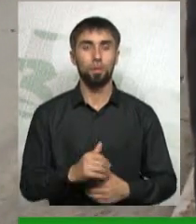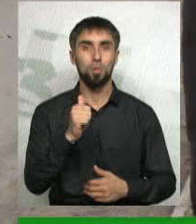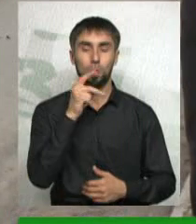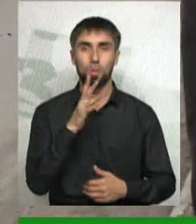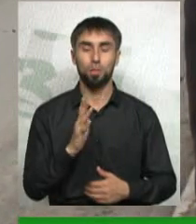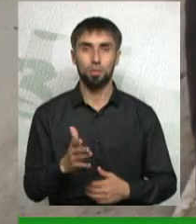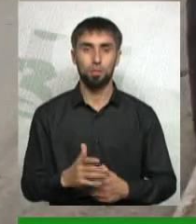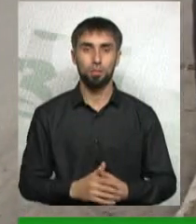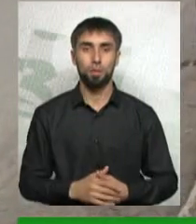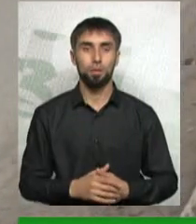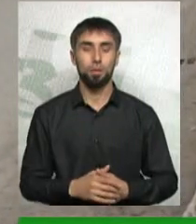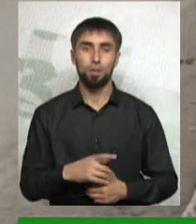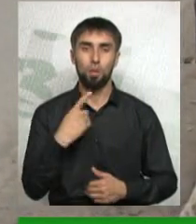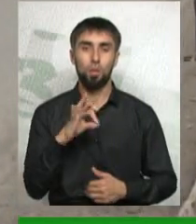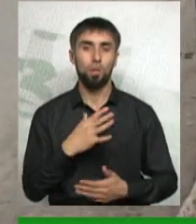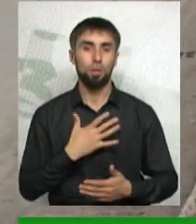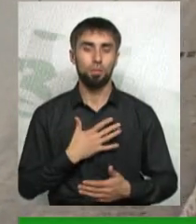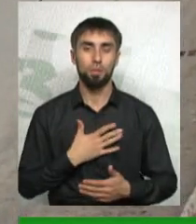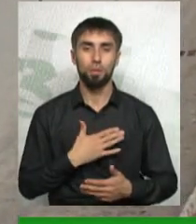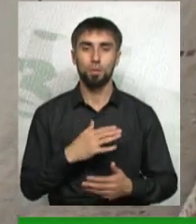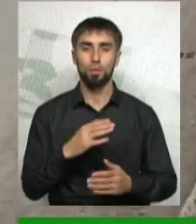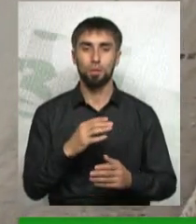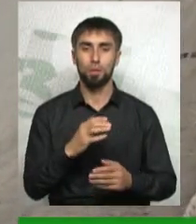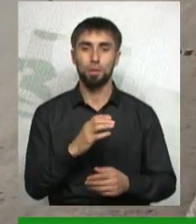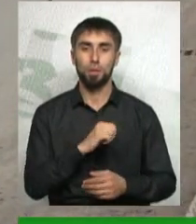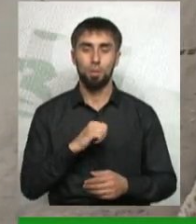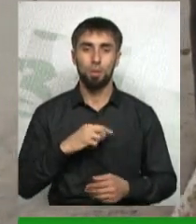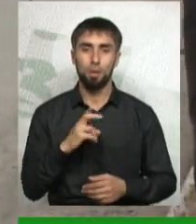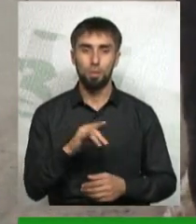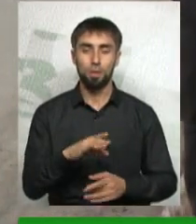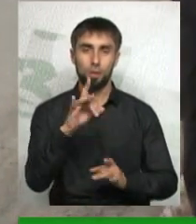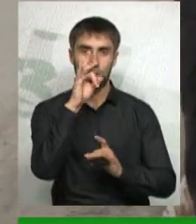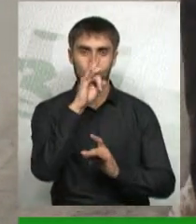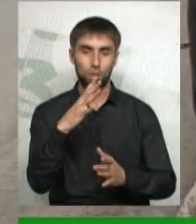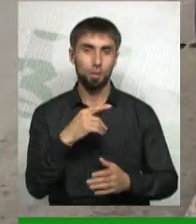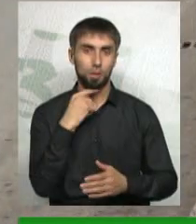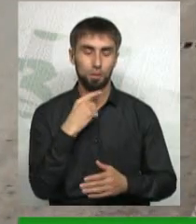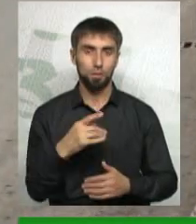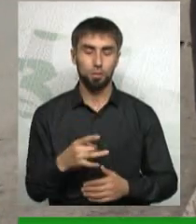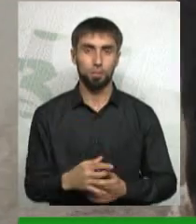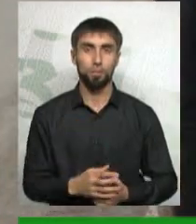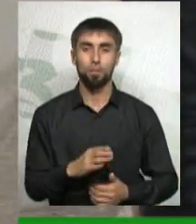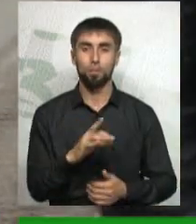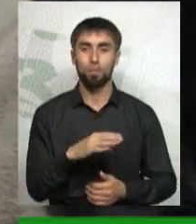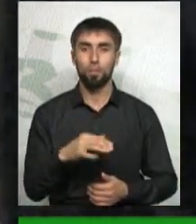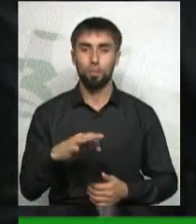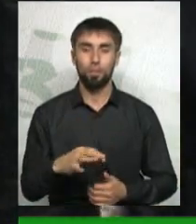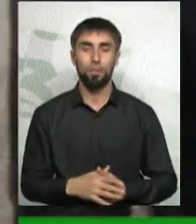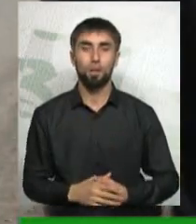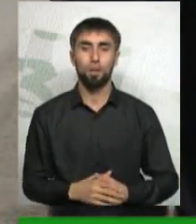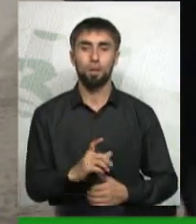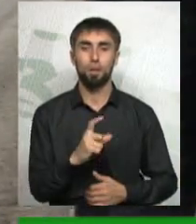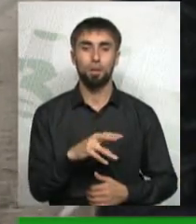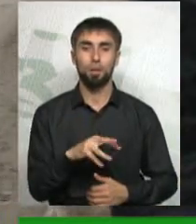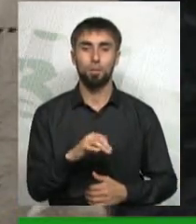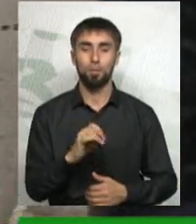будет говорить о нашей идентичности, самобытности, о нашей культуре. Кроме того, в